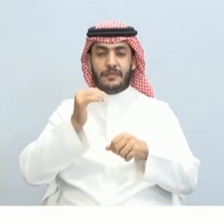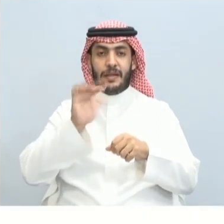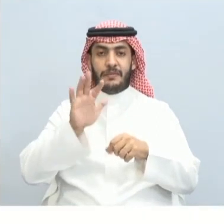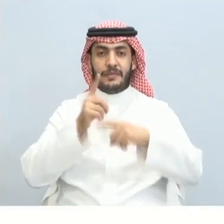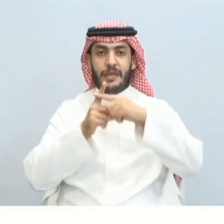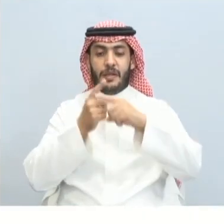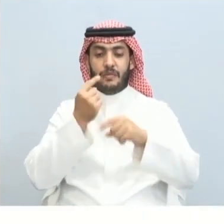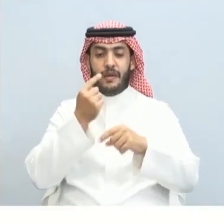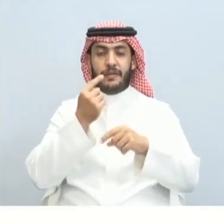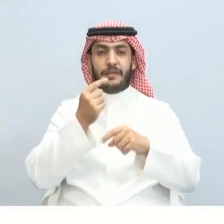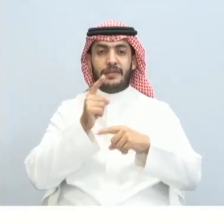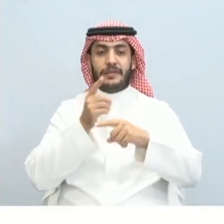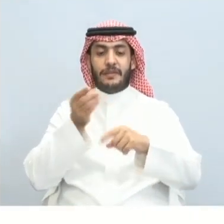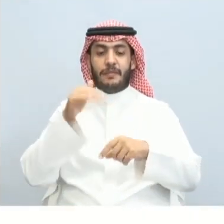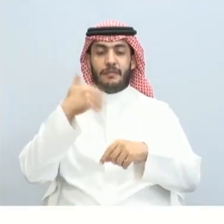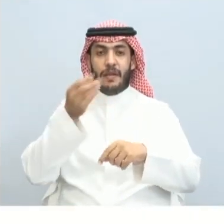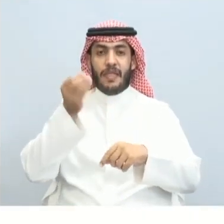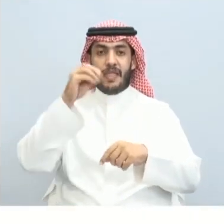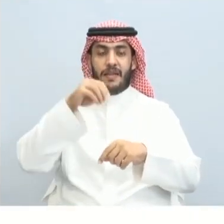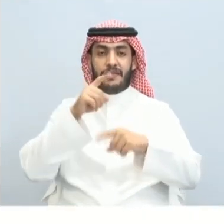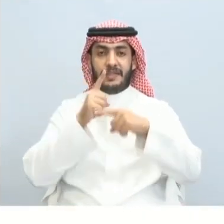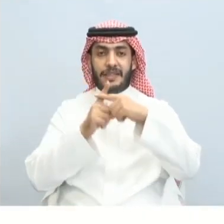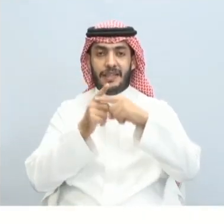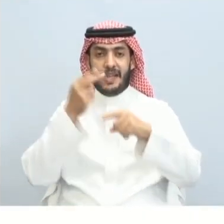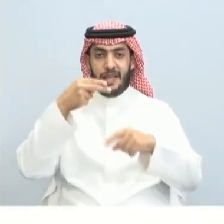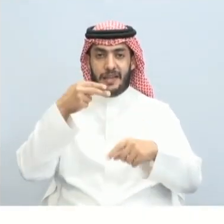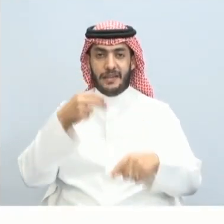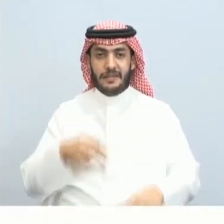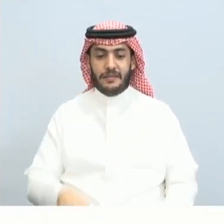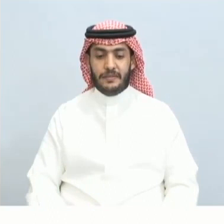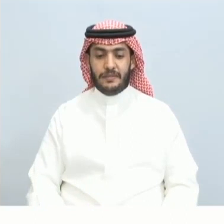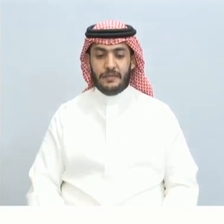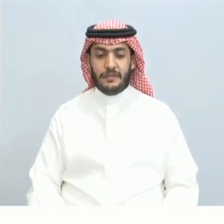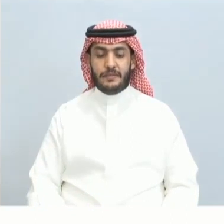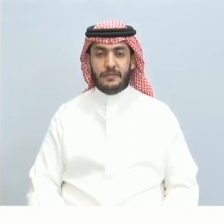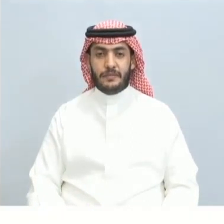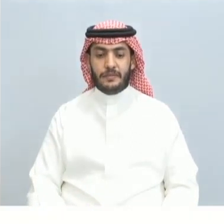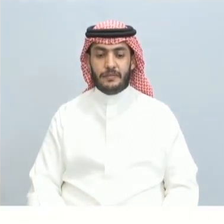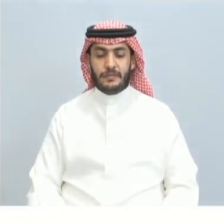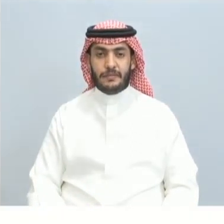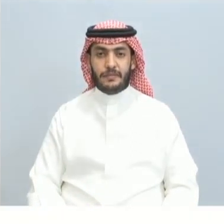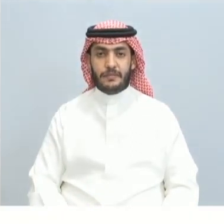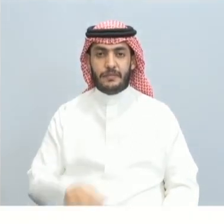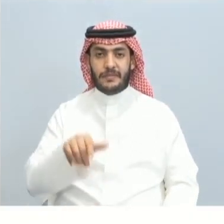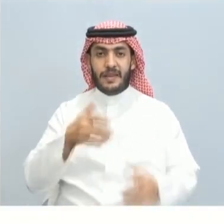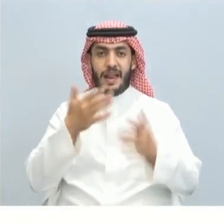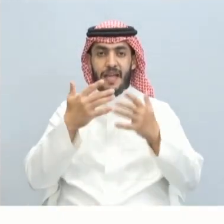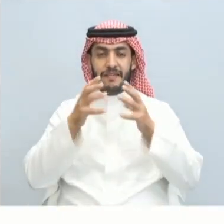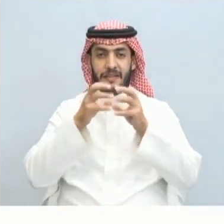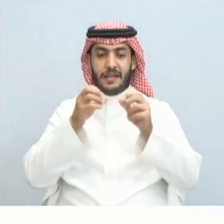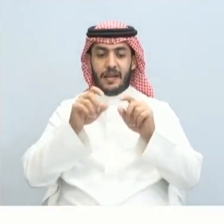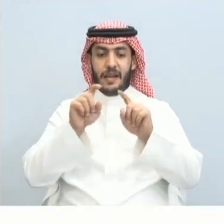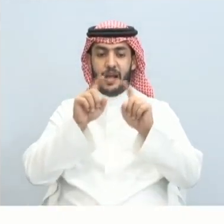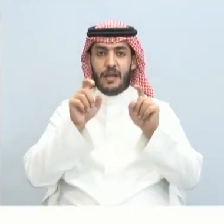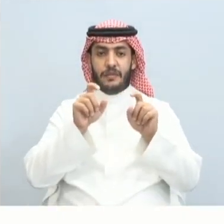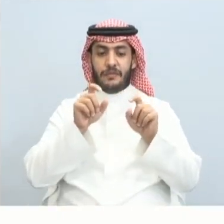خمسه زائد واحد ومن ثم مضافا اليها عين الان سوف نبسط ما بداخل القوس